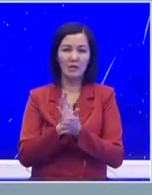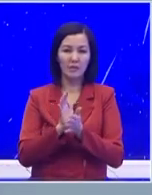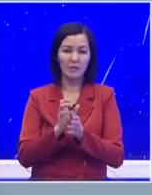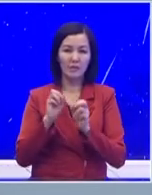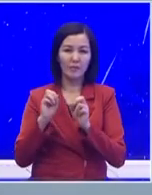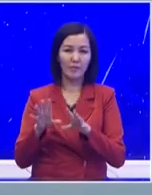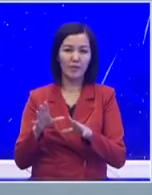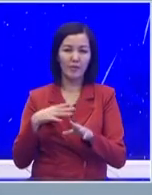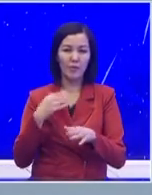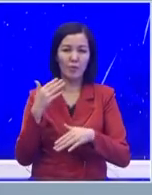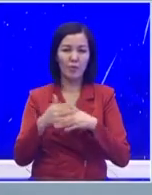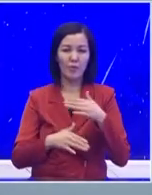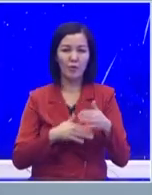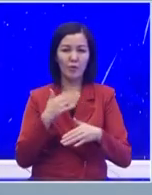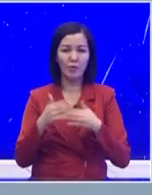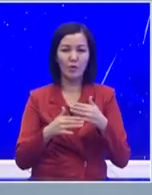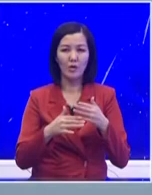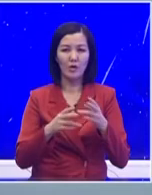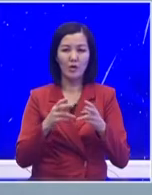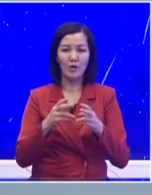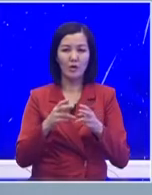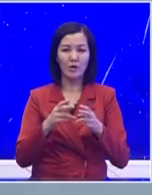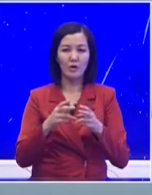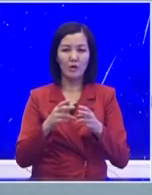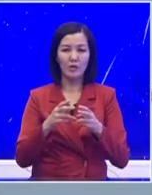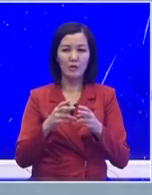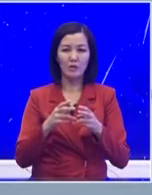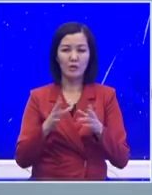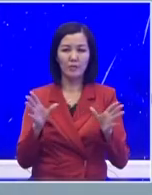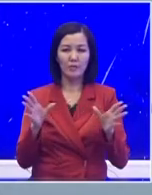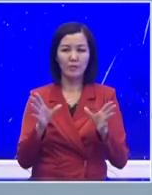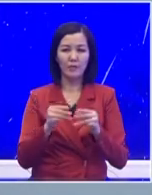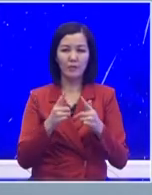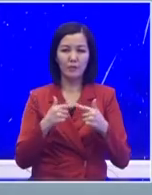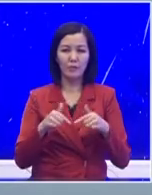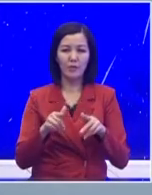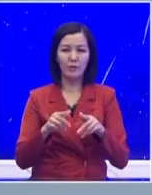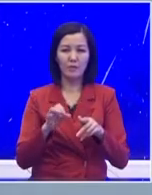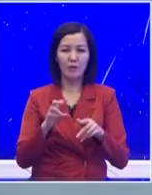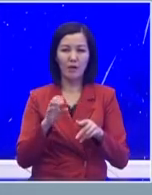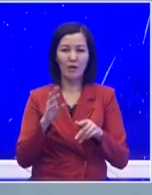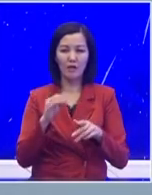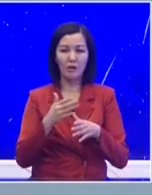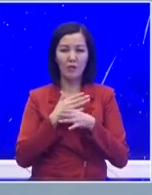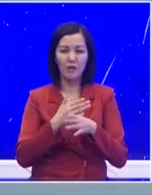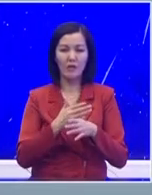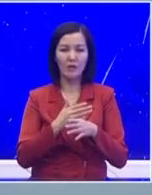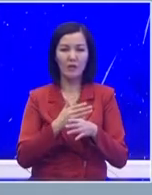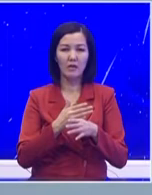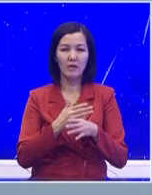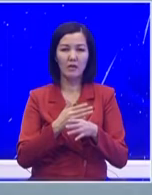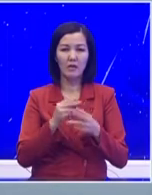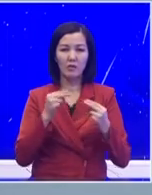күл қоқыстарды өңдеу жауапкершілігі шектеулі серіктестігін ұйымдастырылып, Алатау арқылы сол жерде